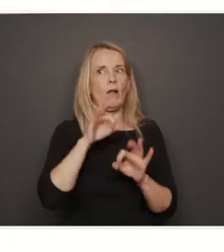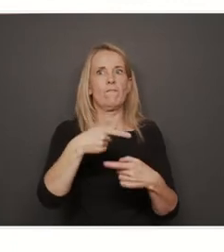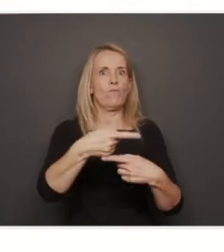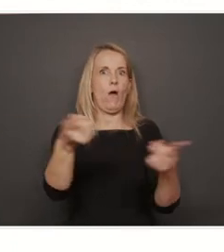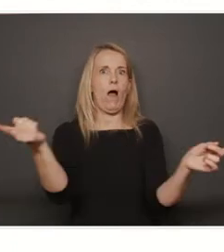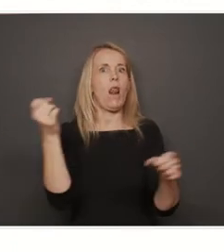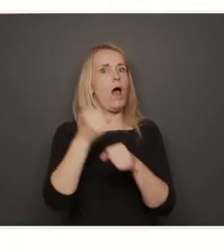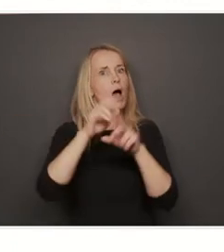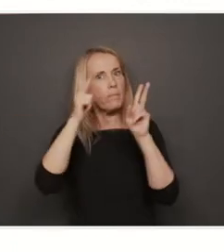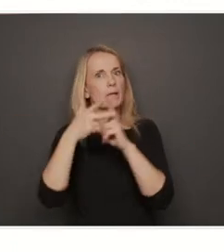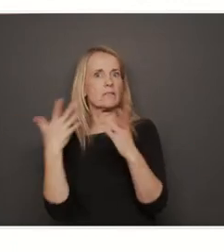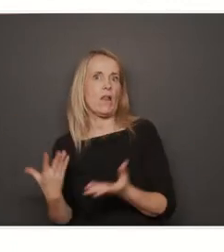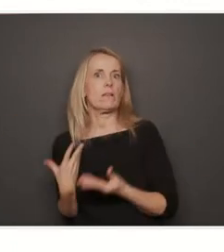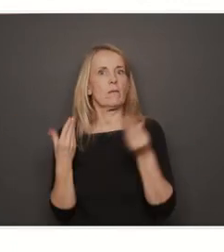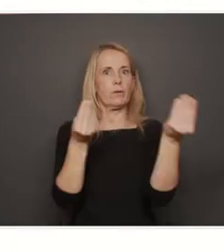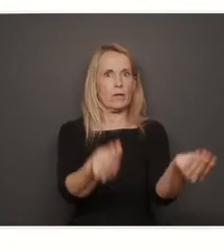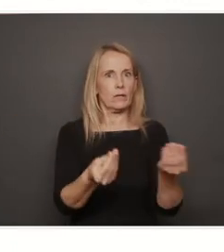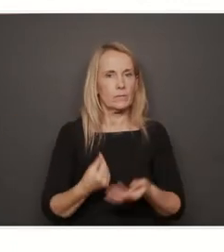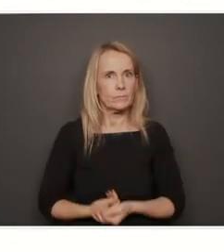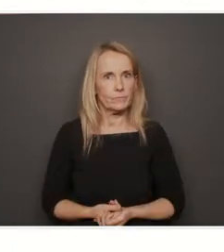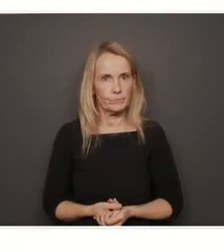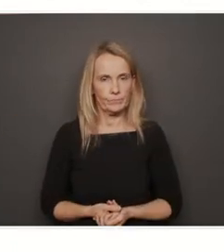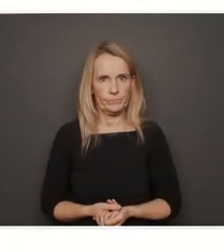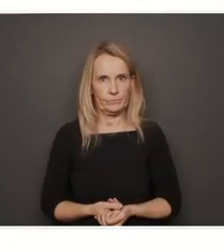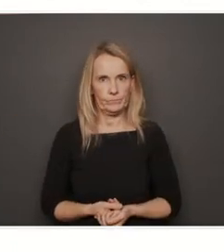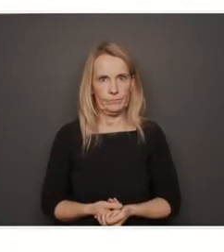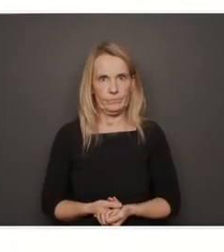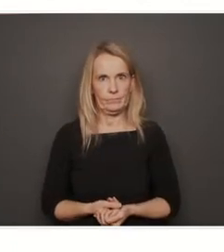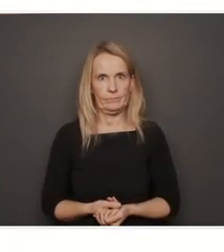die Arbeitswelt einbringen können.